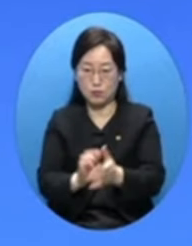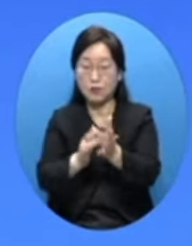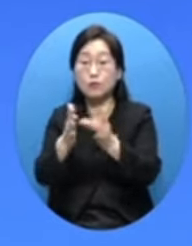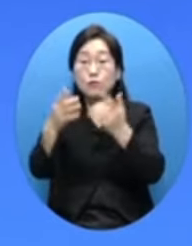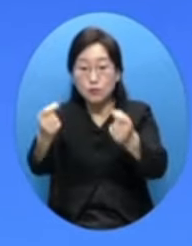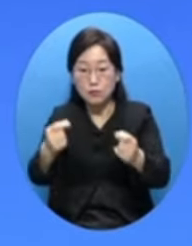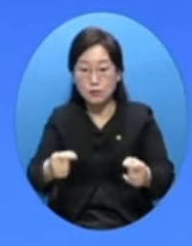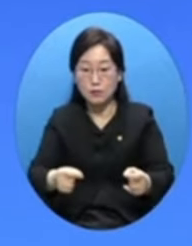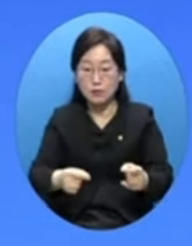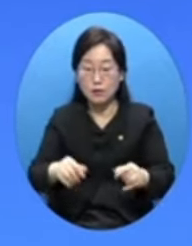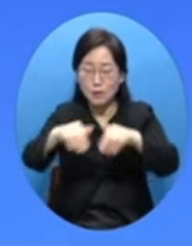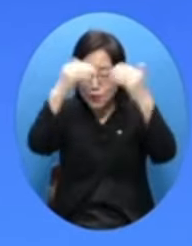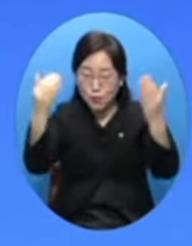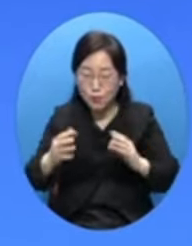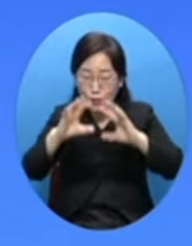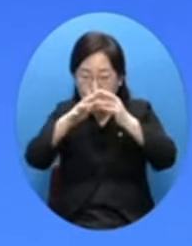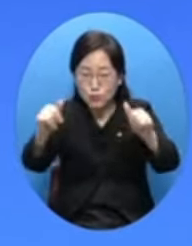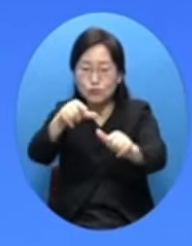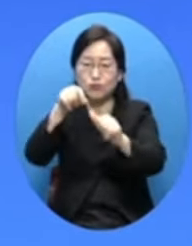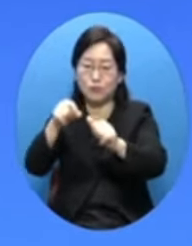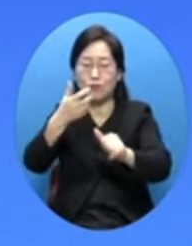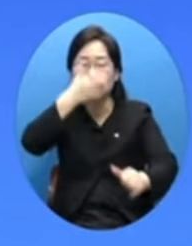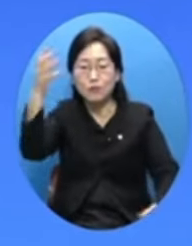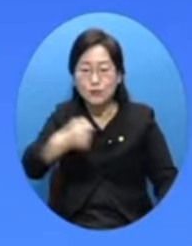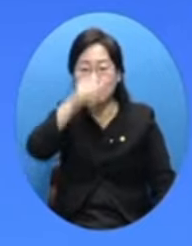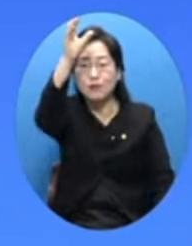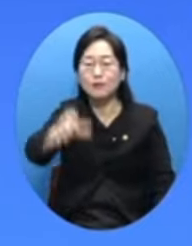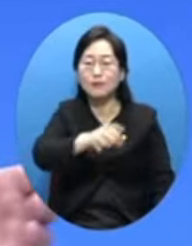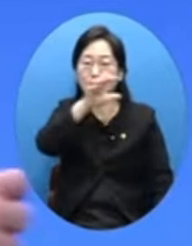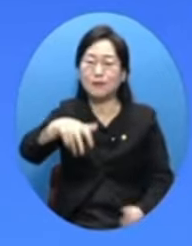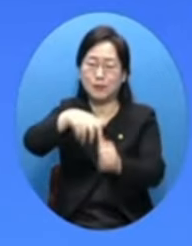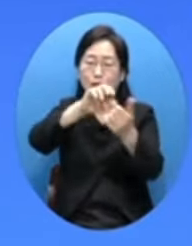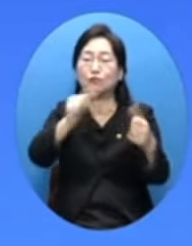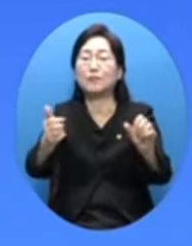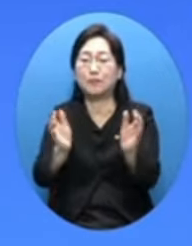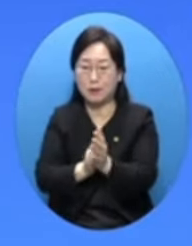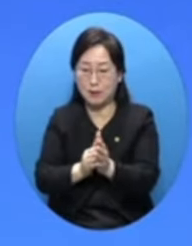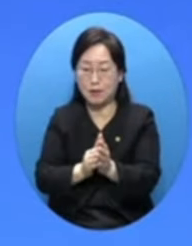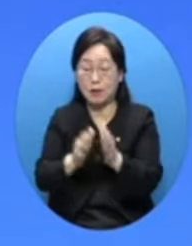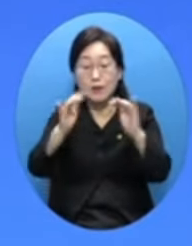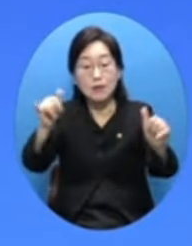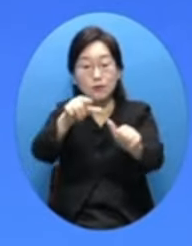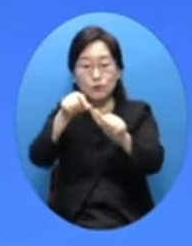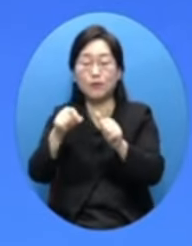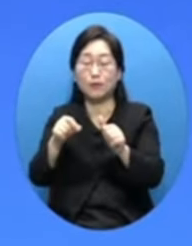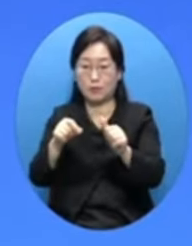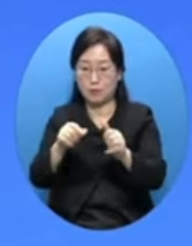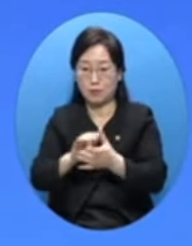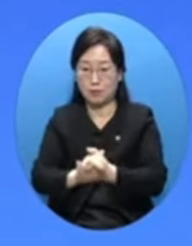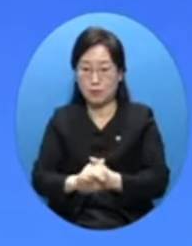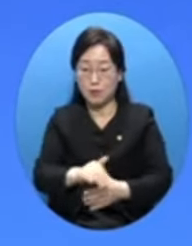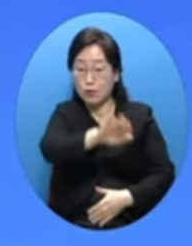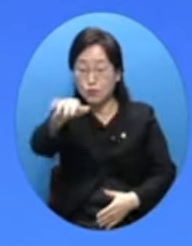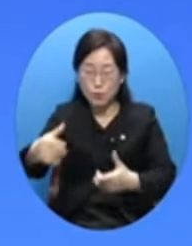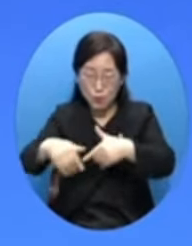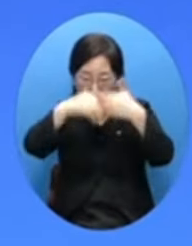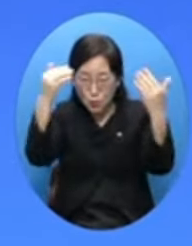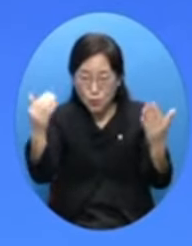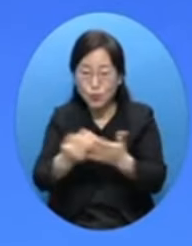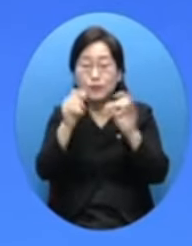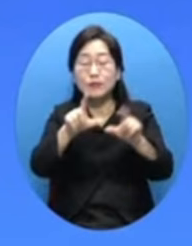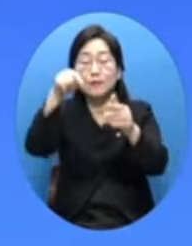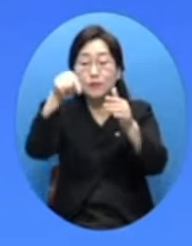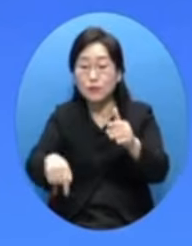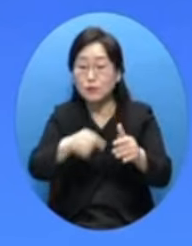온인 구원의 꿈을 꾸시고이 땅에셔서 십자가 달려 죽으심으로 온 인류를 구원하셨습니다 우리의 모든 삶에 가장